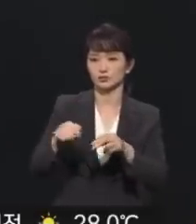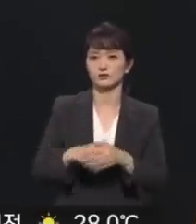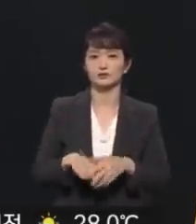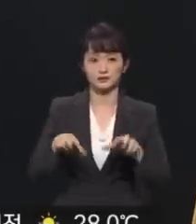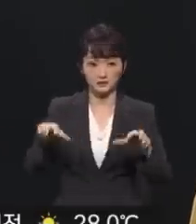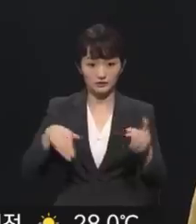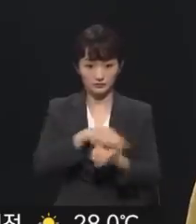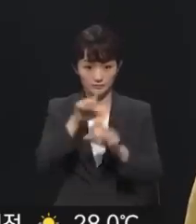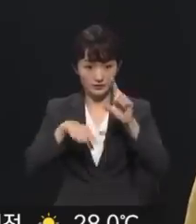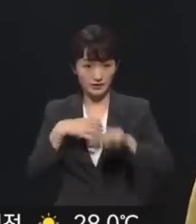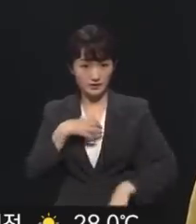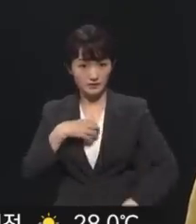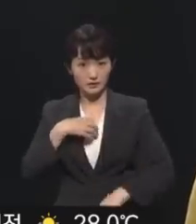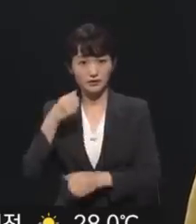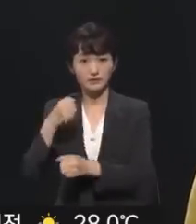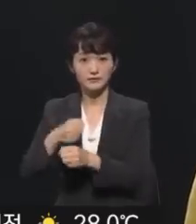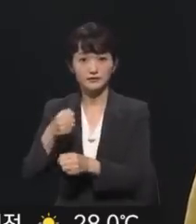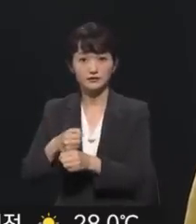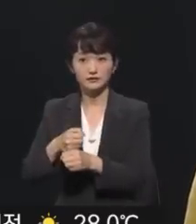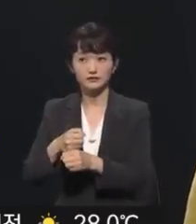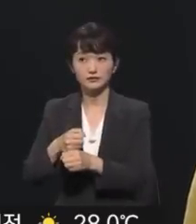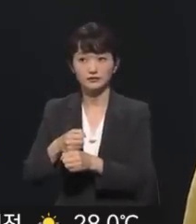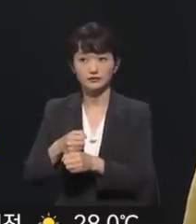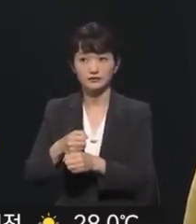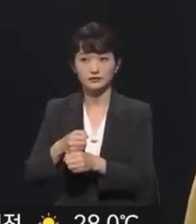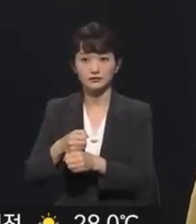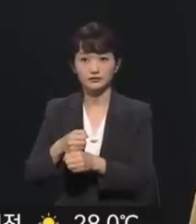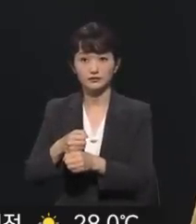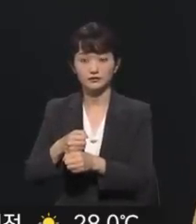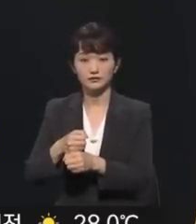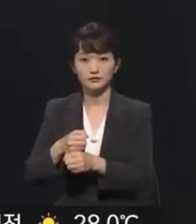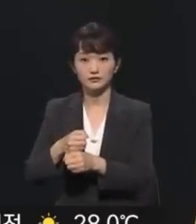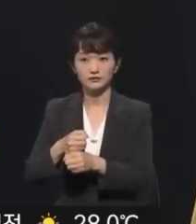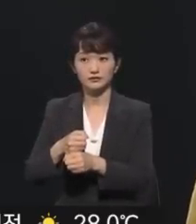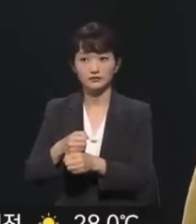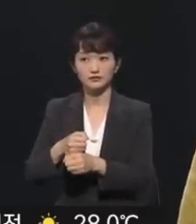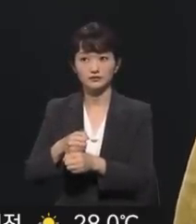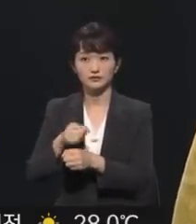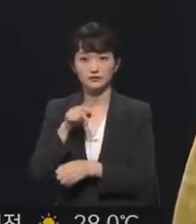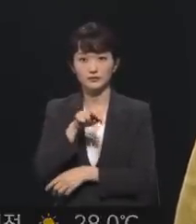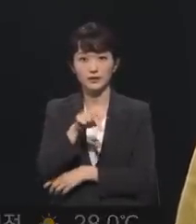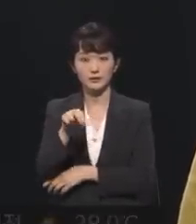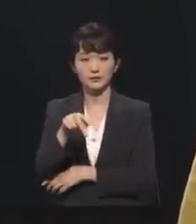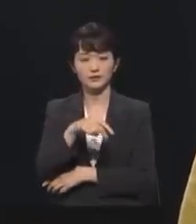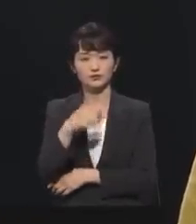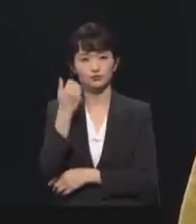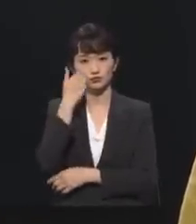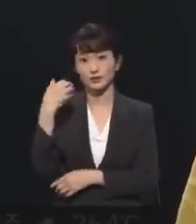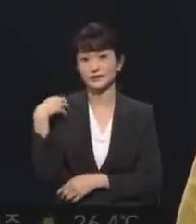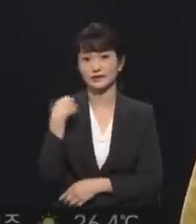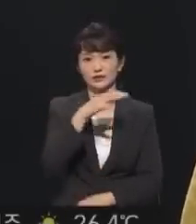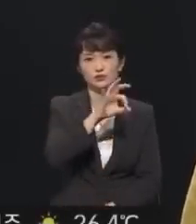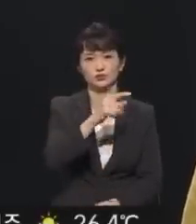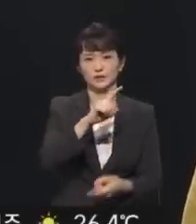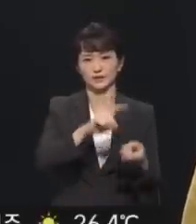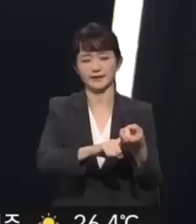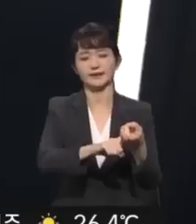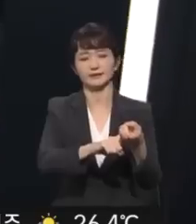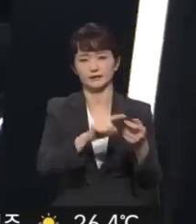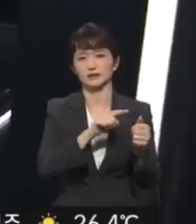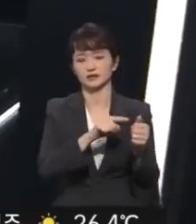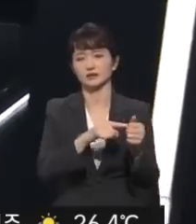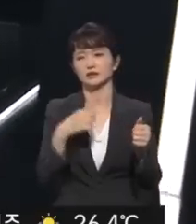비상상황이 4 만들었냐 라는 것에 대해서 질타하고 있는 거 아닙니까 이유 여권 대책을 줘야죠 그렇죠 비상 이 아닌